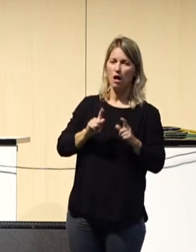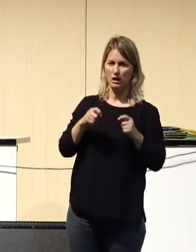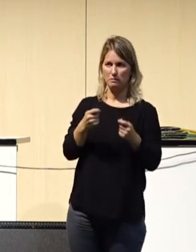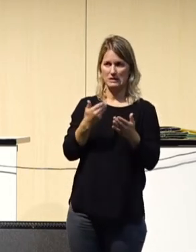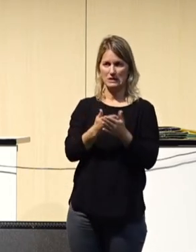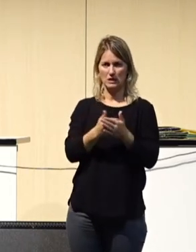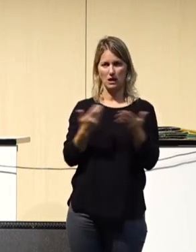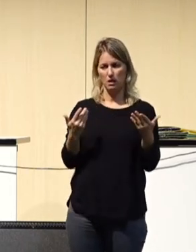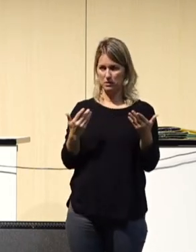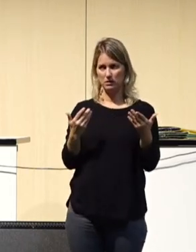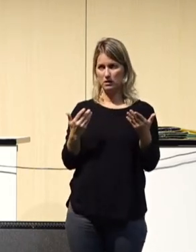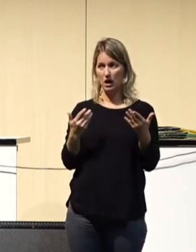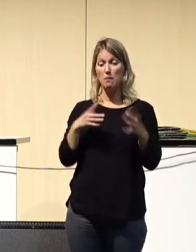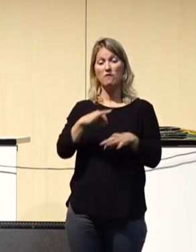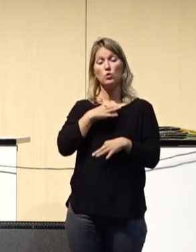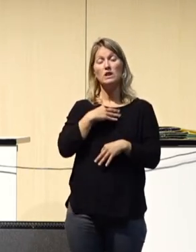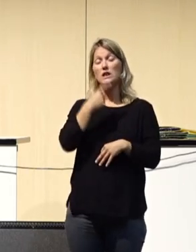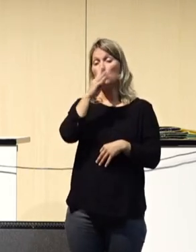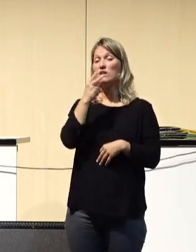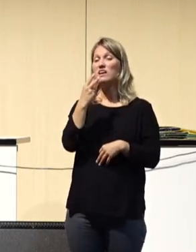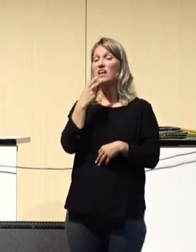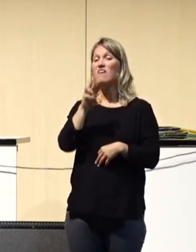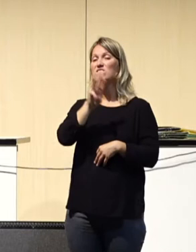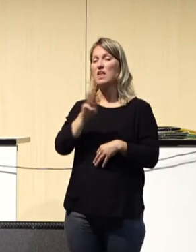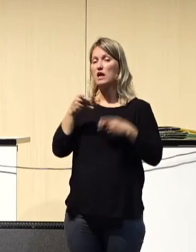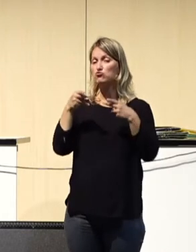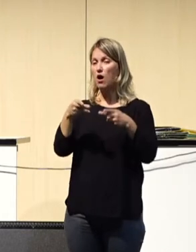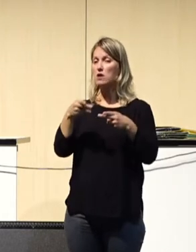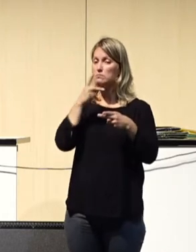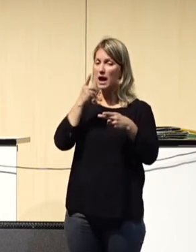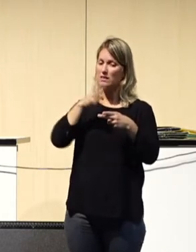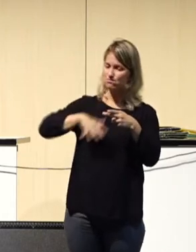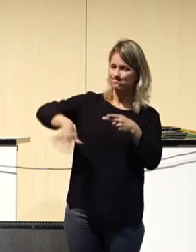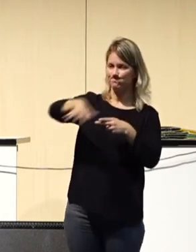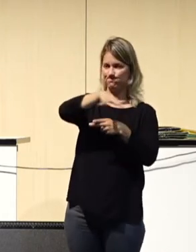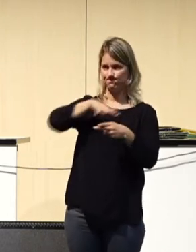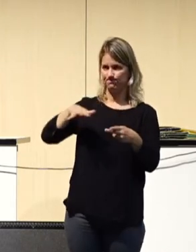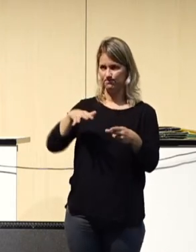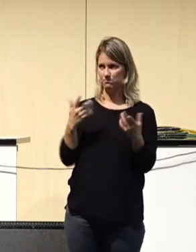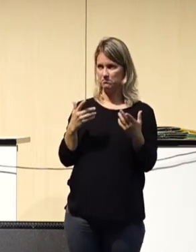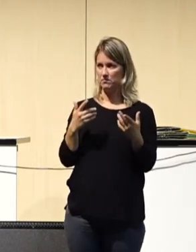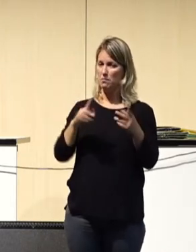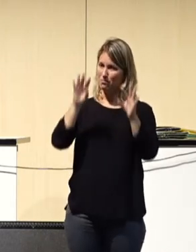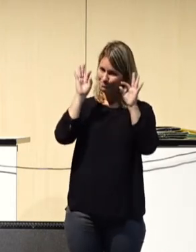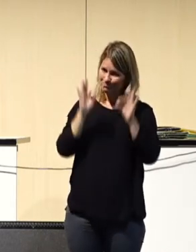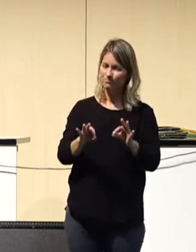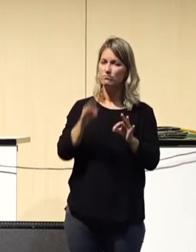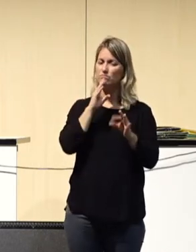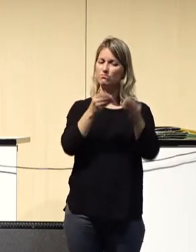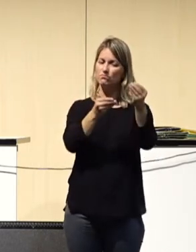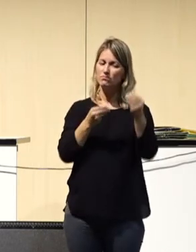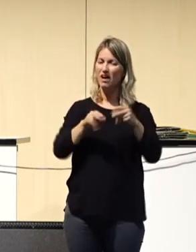interessiert. Und da geht es nicht nur um die Wernerstraße, sondern um die ganze Umgebung dort. Wann ist denn nun eigentlich wirklich mit der Vorlage